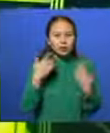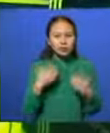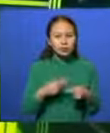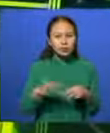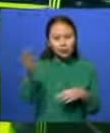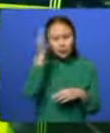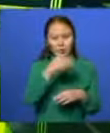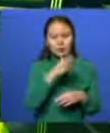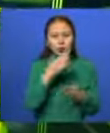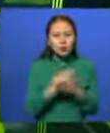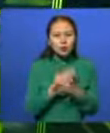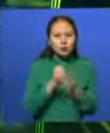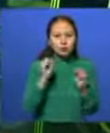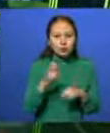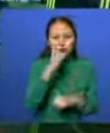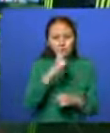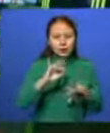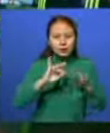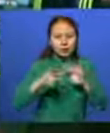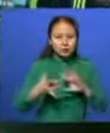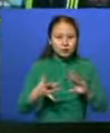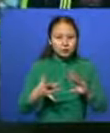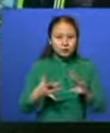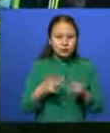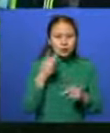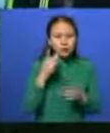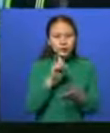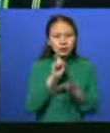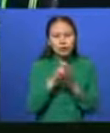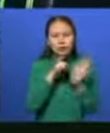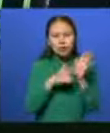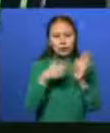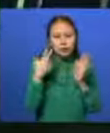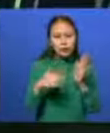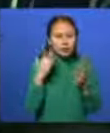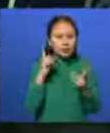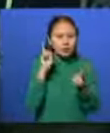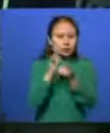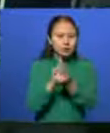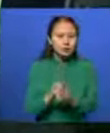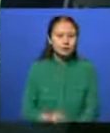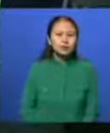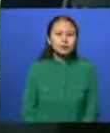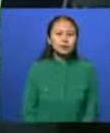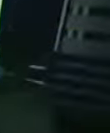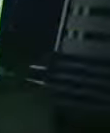Еске сала кетейін, жаңалықтарымызды хабар арнасының сайтынан да таба аласыздар. Эфирде сағат 20:00-де қайта жүздесейік.